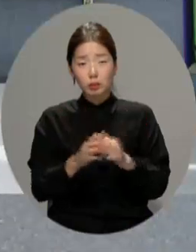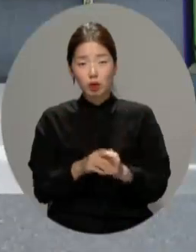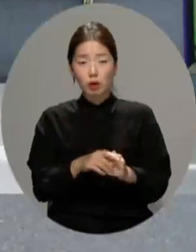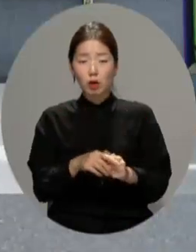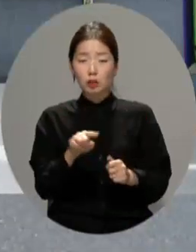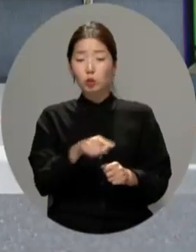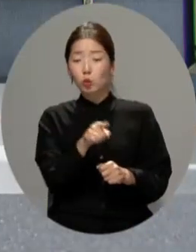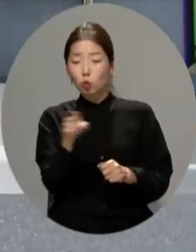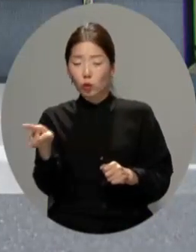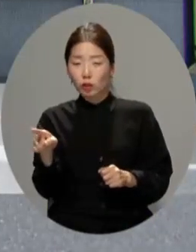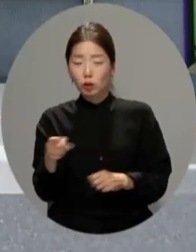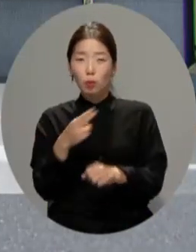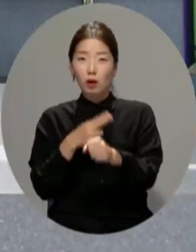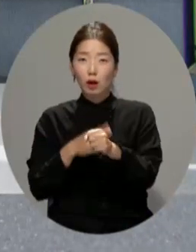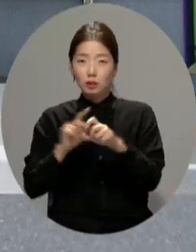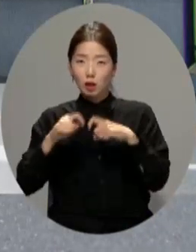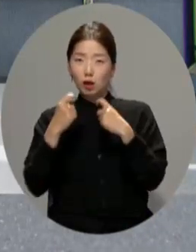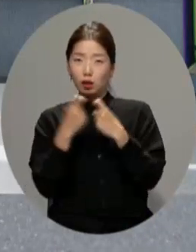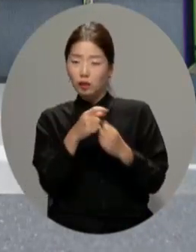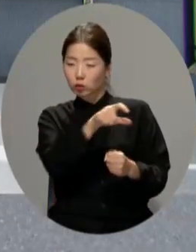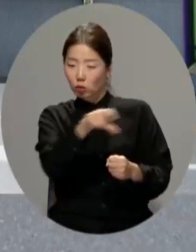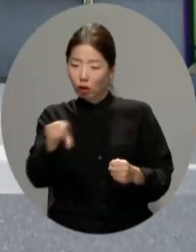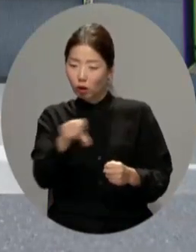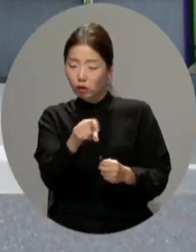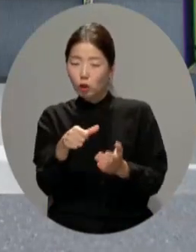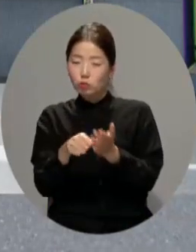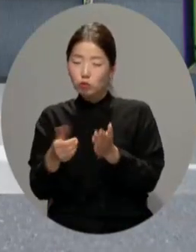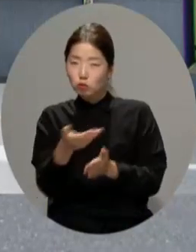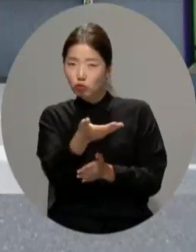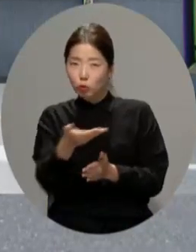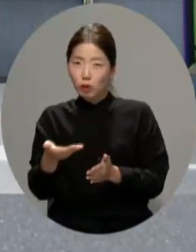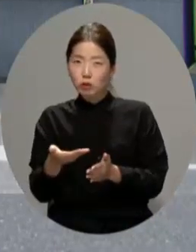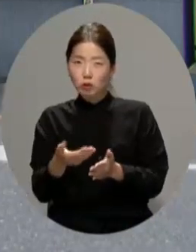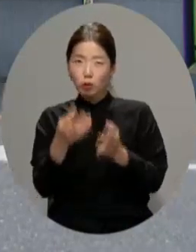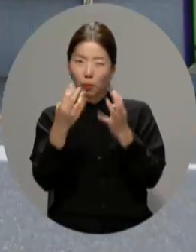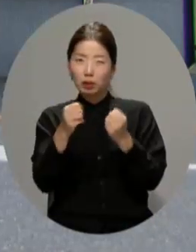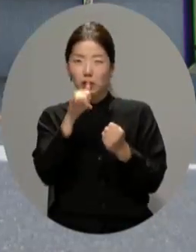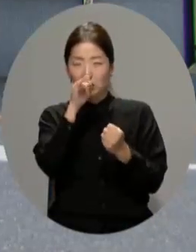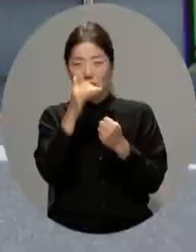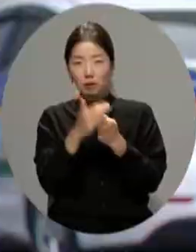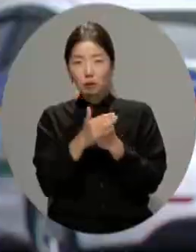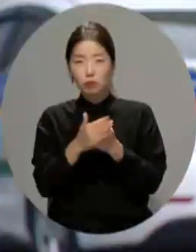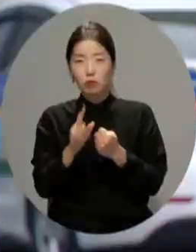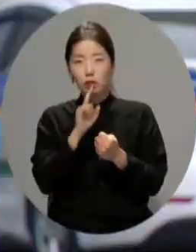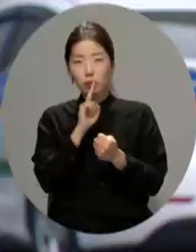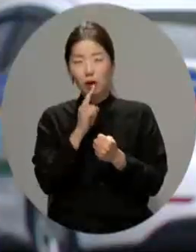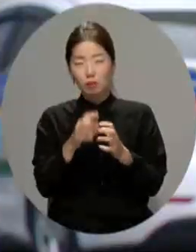금고 조합원 외에도 강사와 개인적으로 금품을 주고받은 경우가 적지 않아 파문은 커질 전망입니다